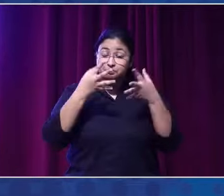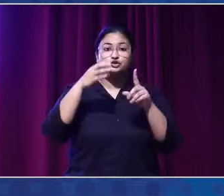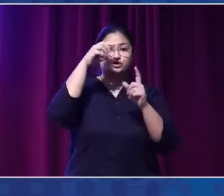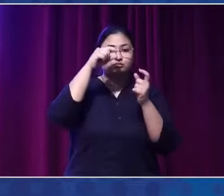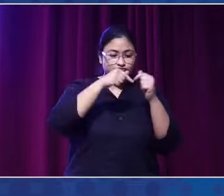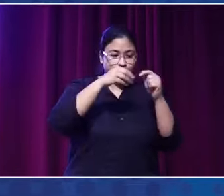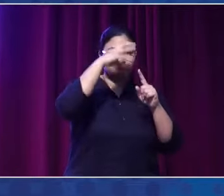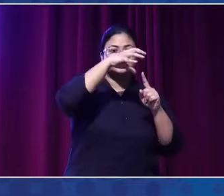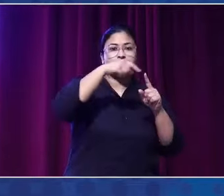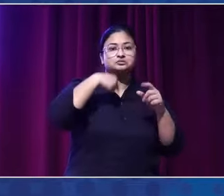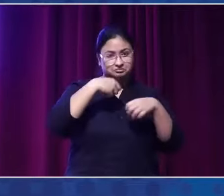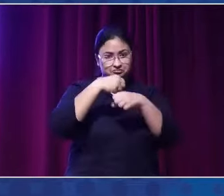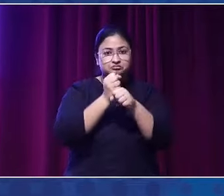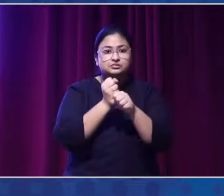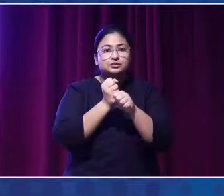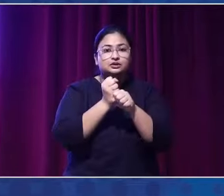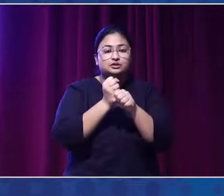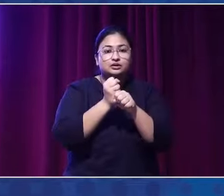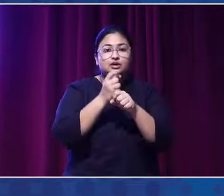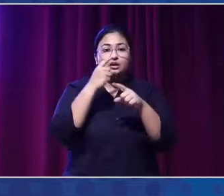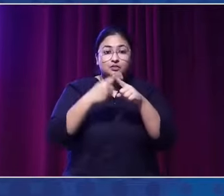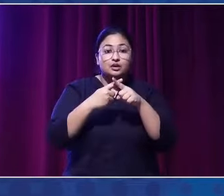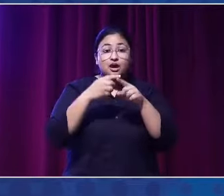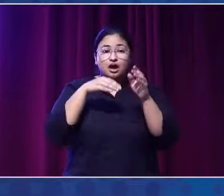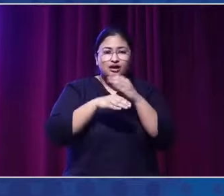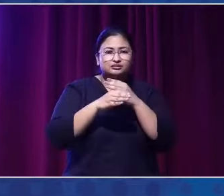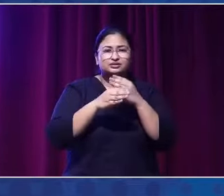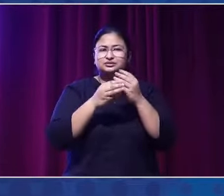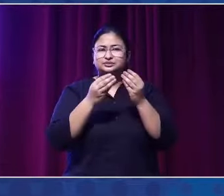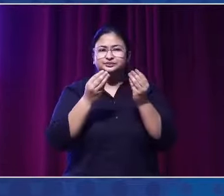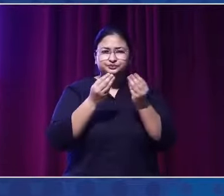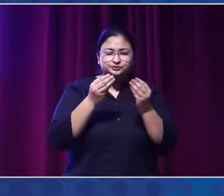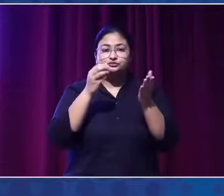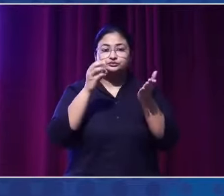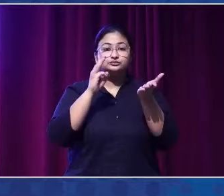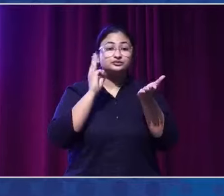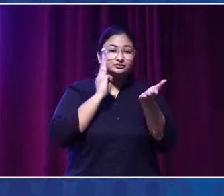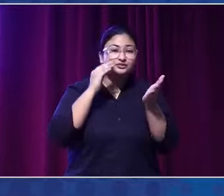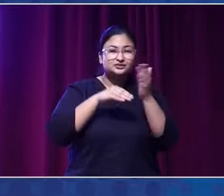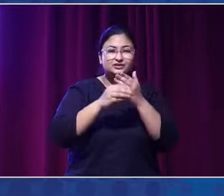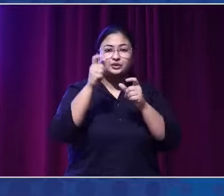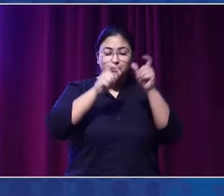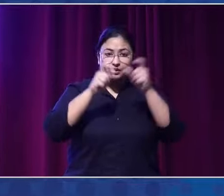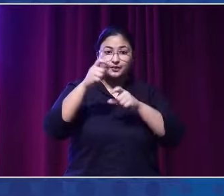mein. And despite the fault lines which exist in that state, हमारे साथ आके